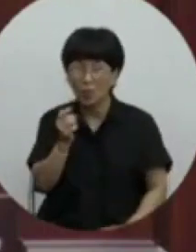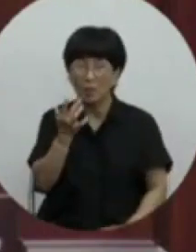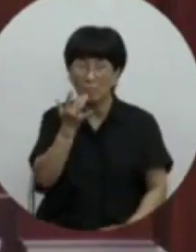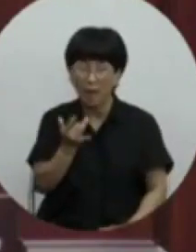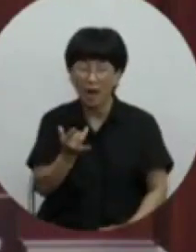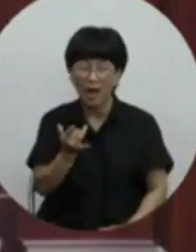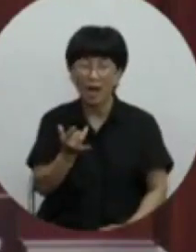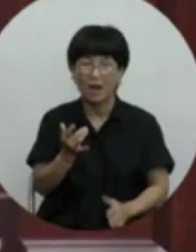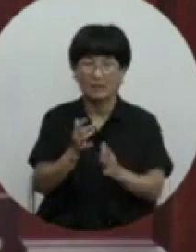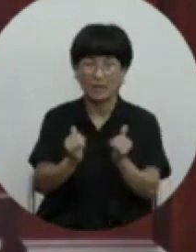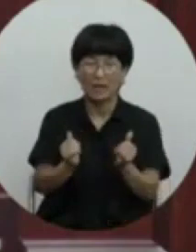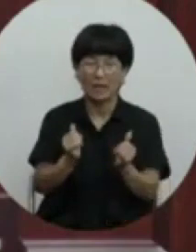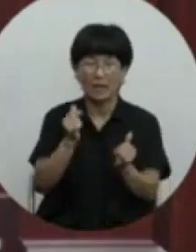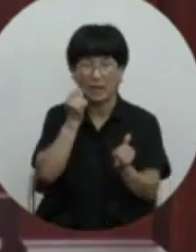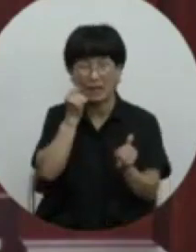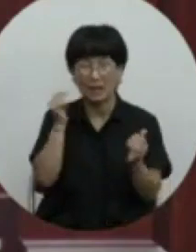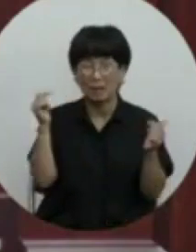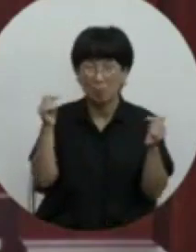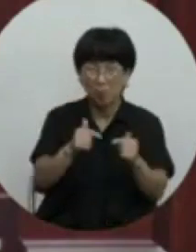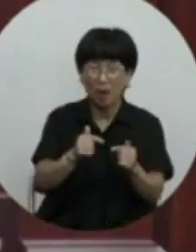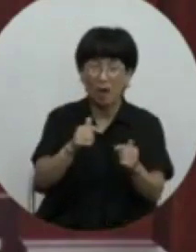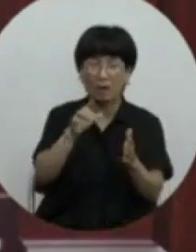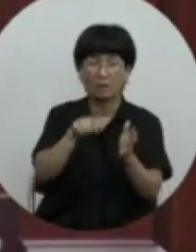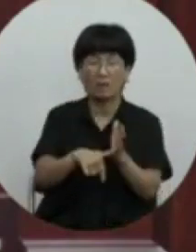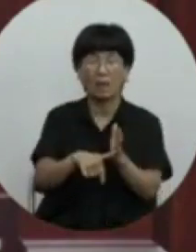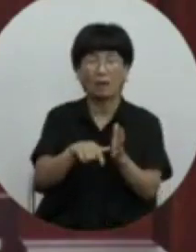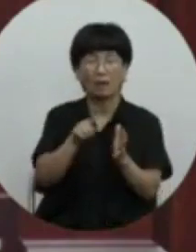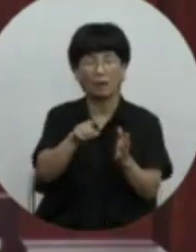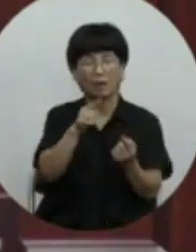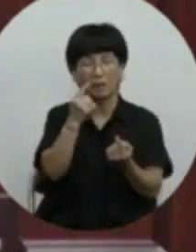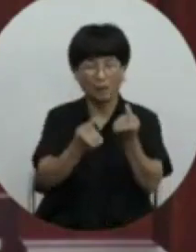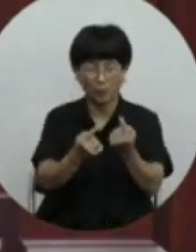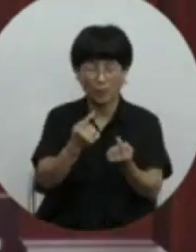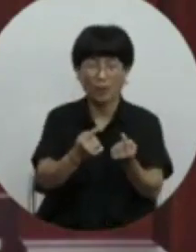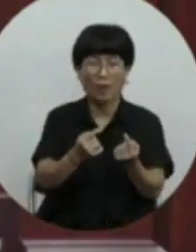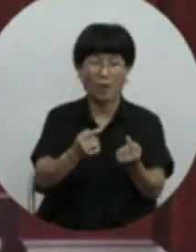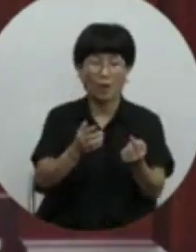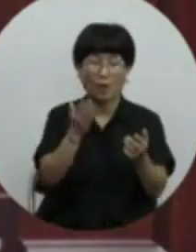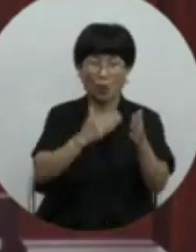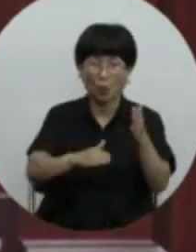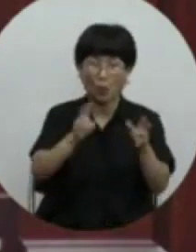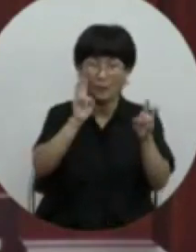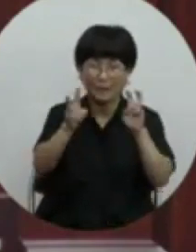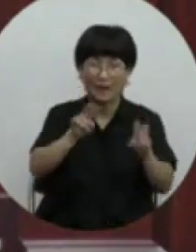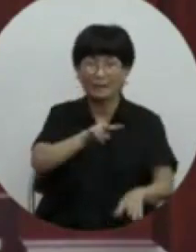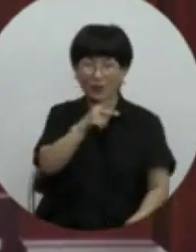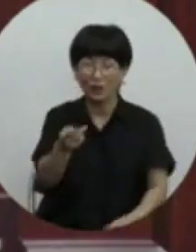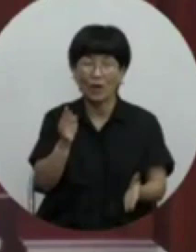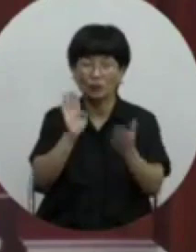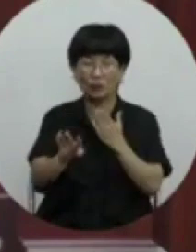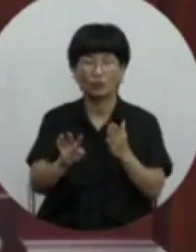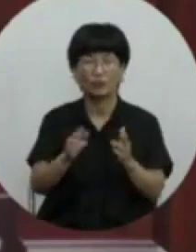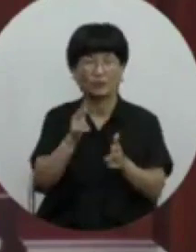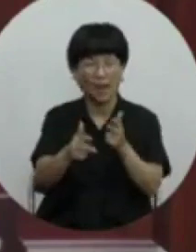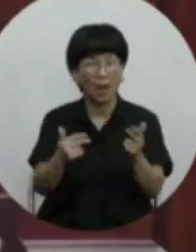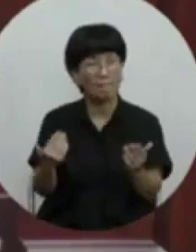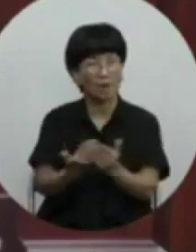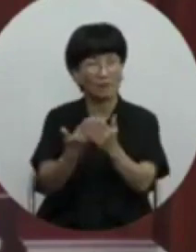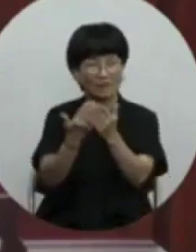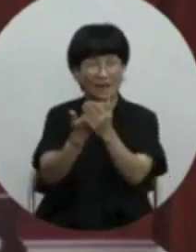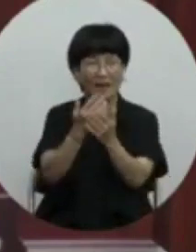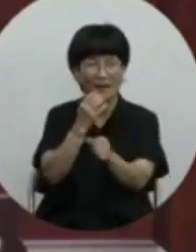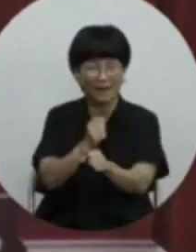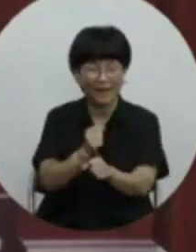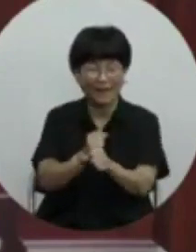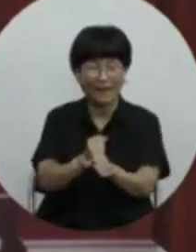없어서 공사의 적자가 우려된다는 회의론적 시각보다는 공사 전환 후 사업 규모가 번창하고